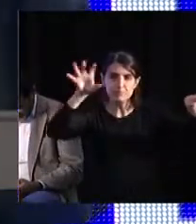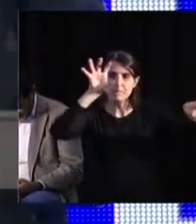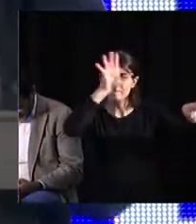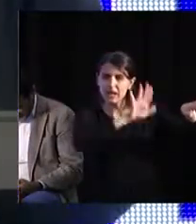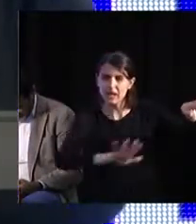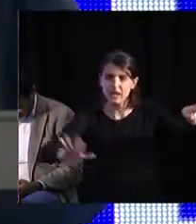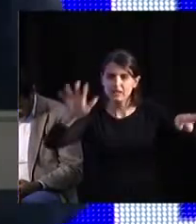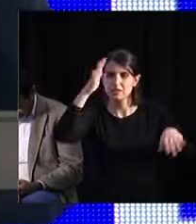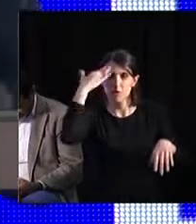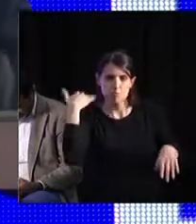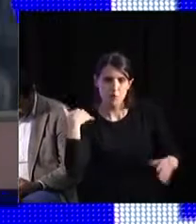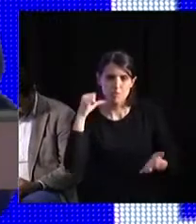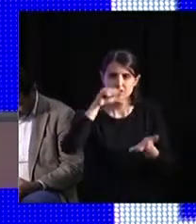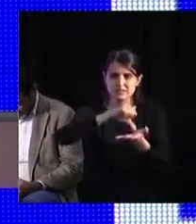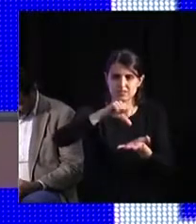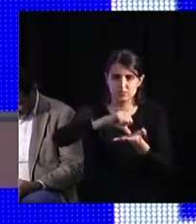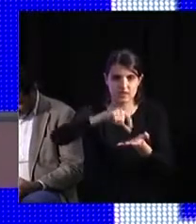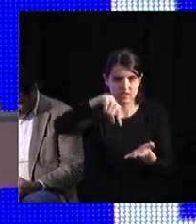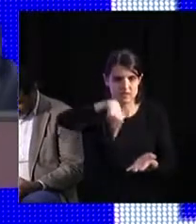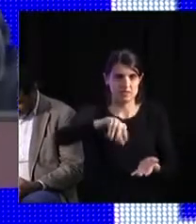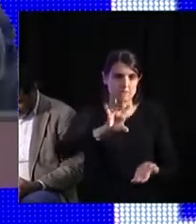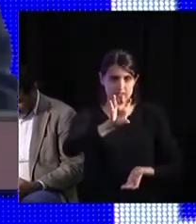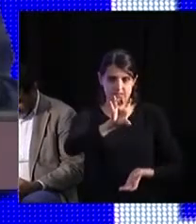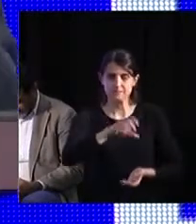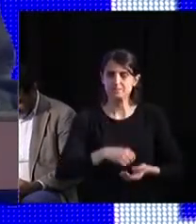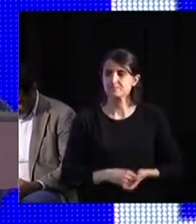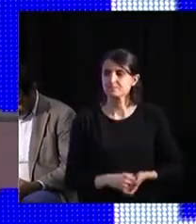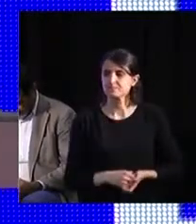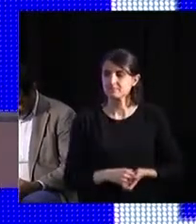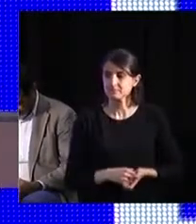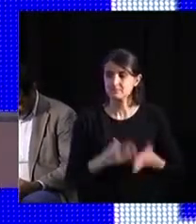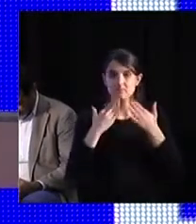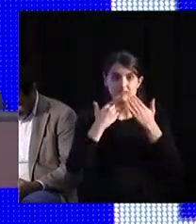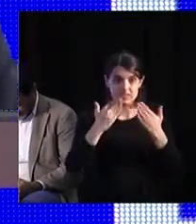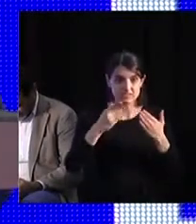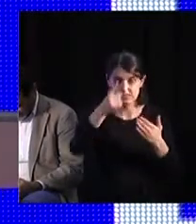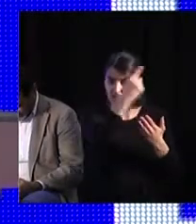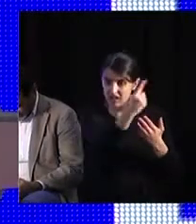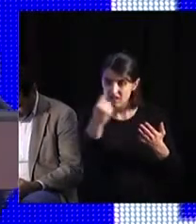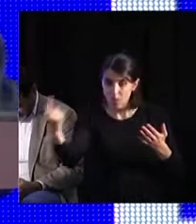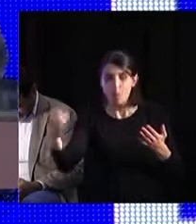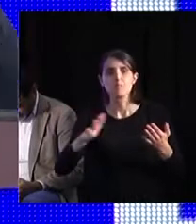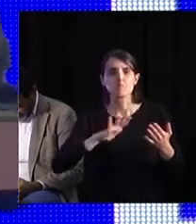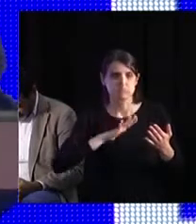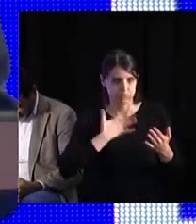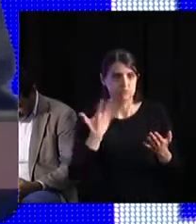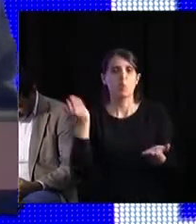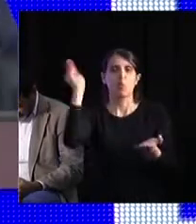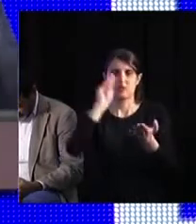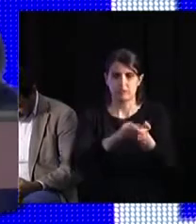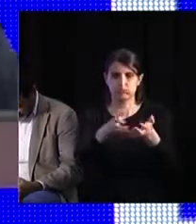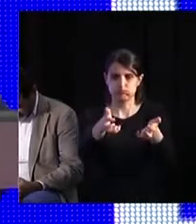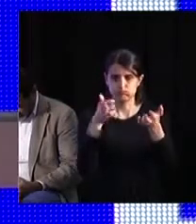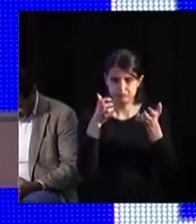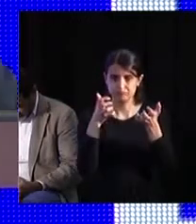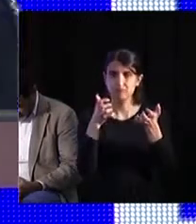els pobles i ciutats d'aquest país, perquè només així podrem reeditar una victòria. Una victòria que